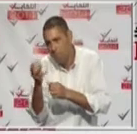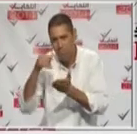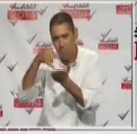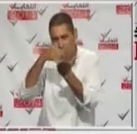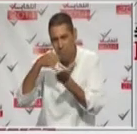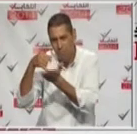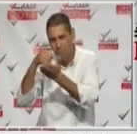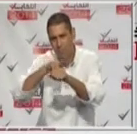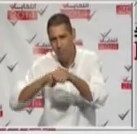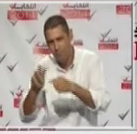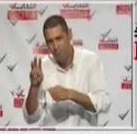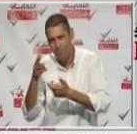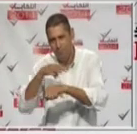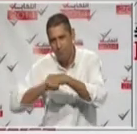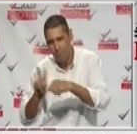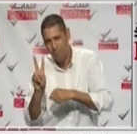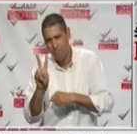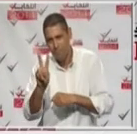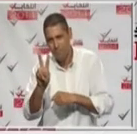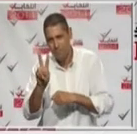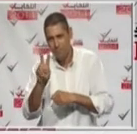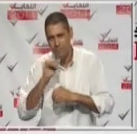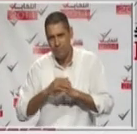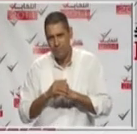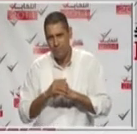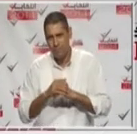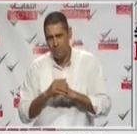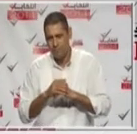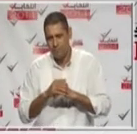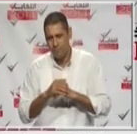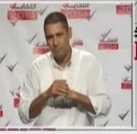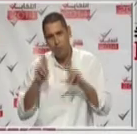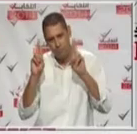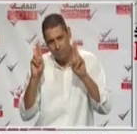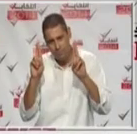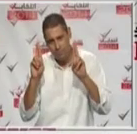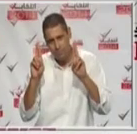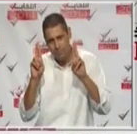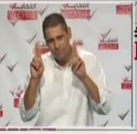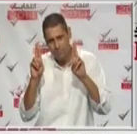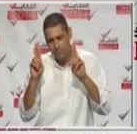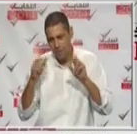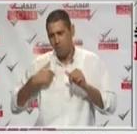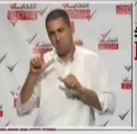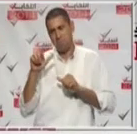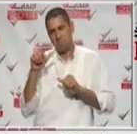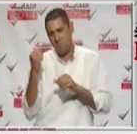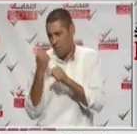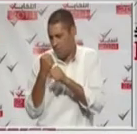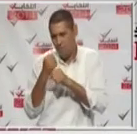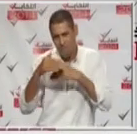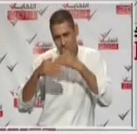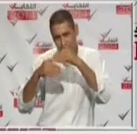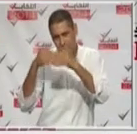بمختلف العمادات والمعتمديات الواردة فيها. وسنكون في هذه المناسبة لنا دور ثان بعد الدور